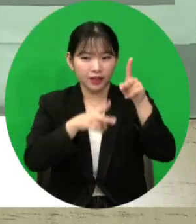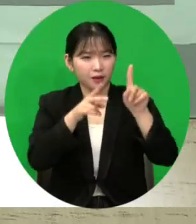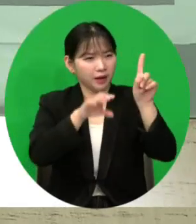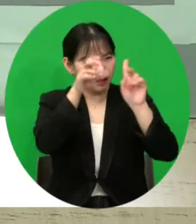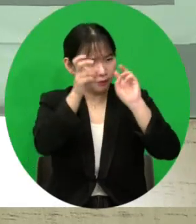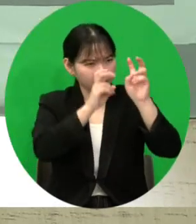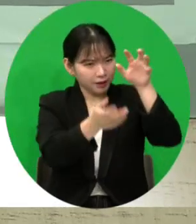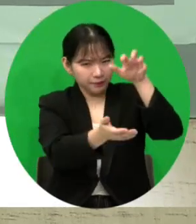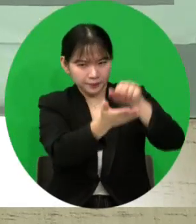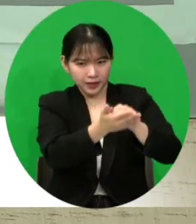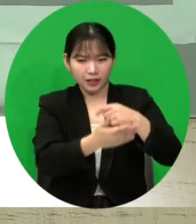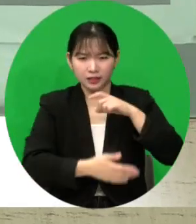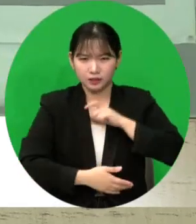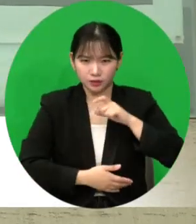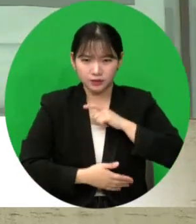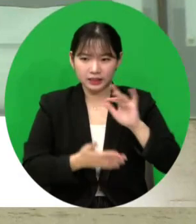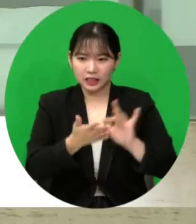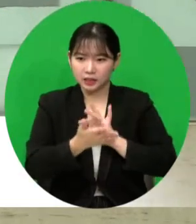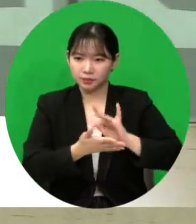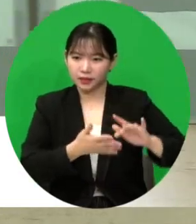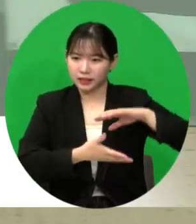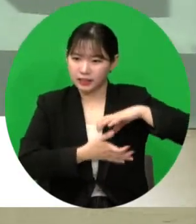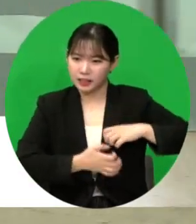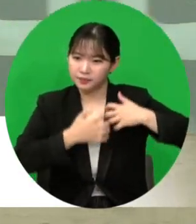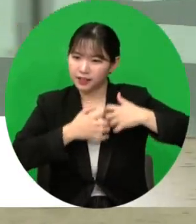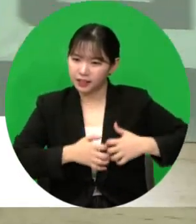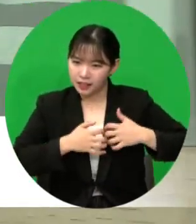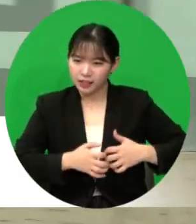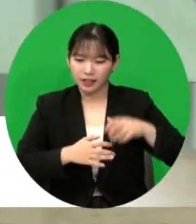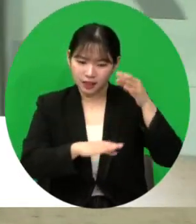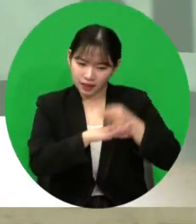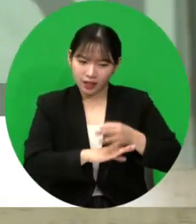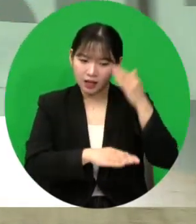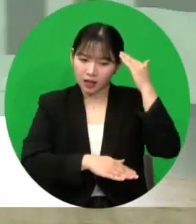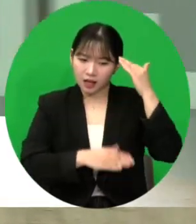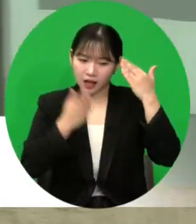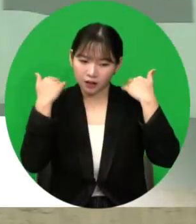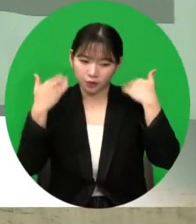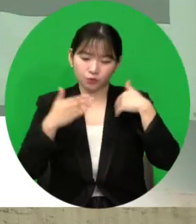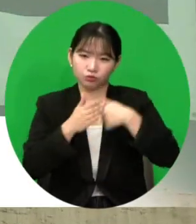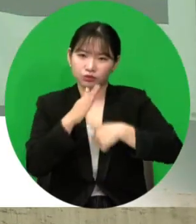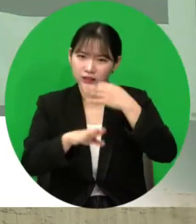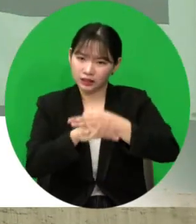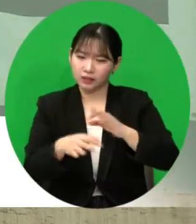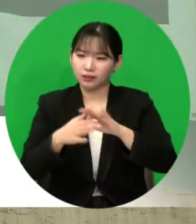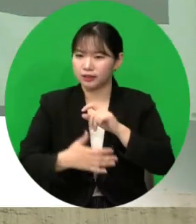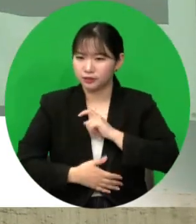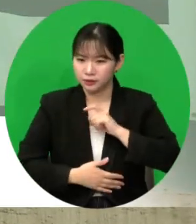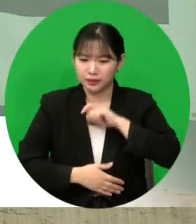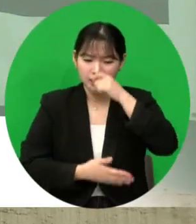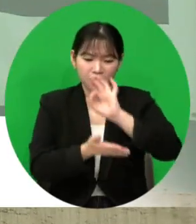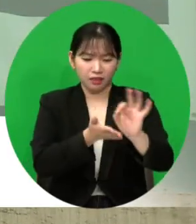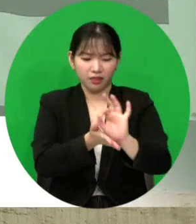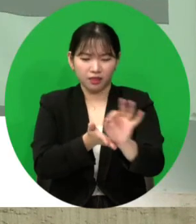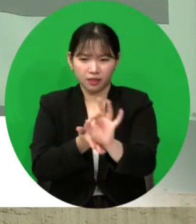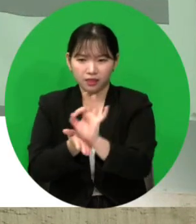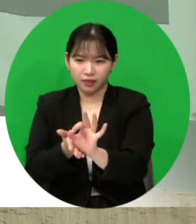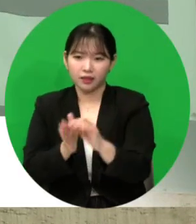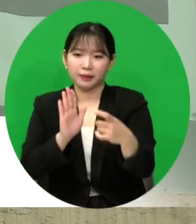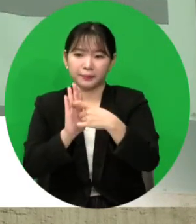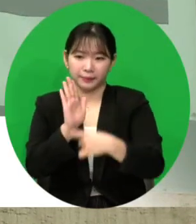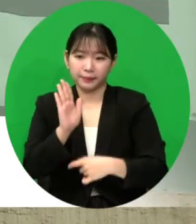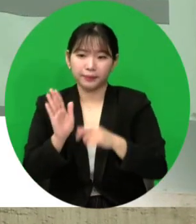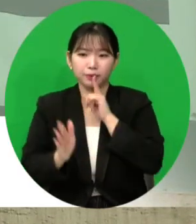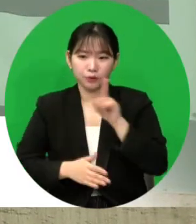의효과 스마트 심패 소생술 기기 구입 등 학교 물품 구입 관련 의효과 예산 낭비 사례들이